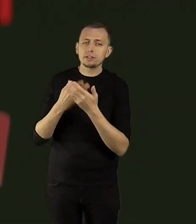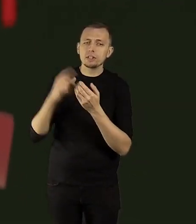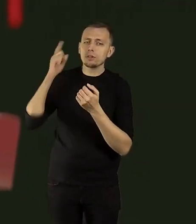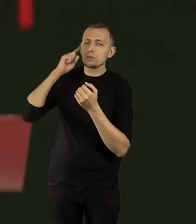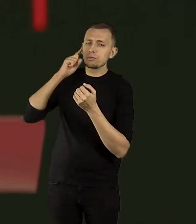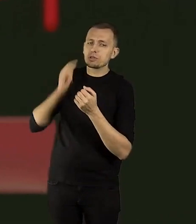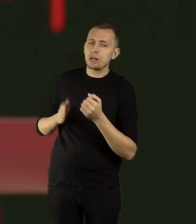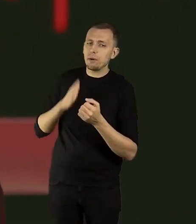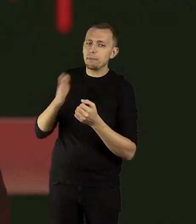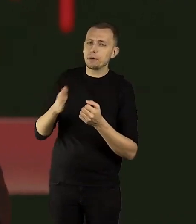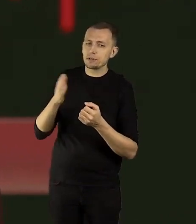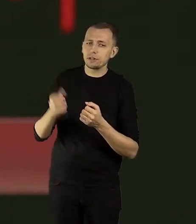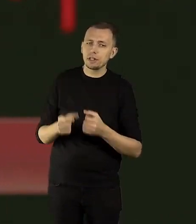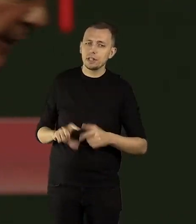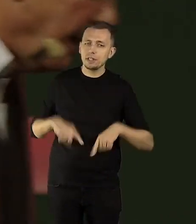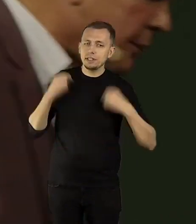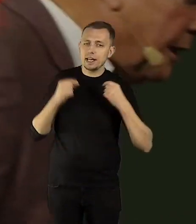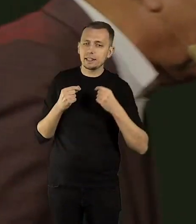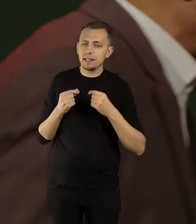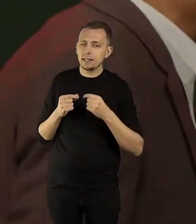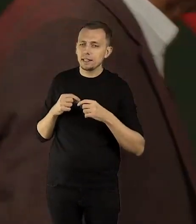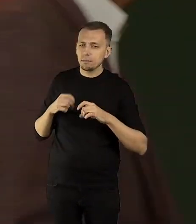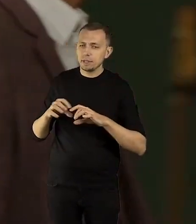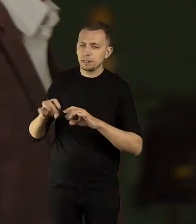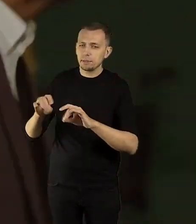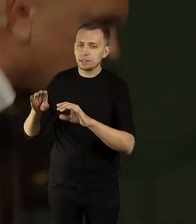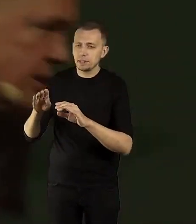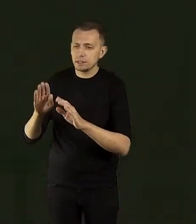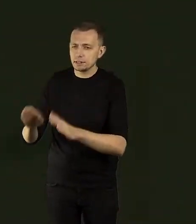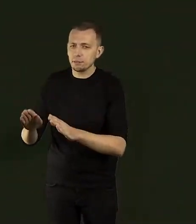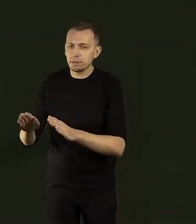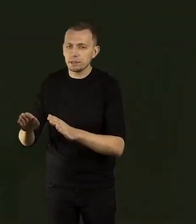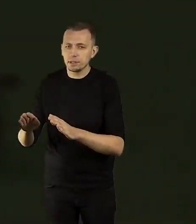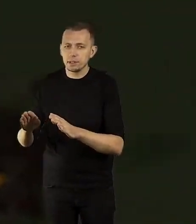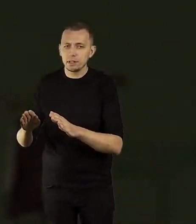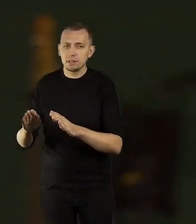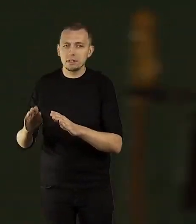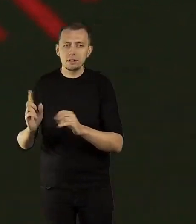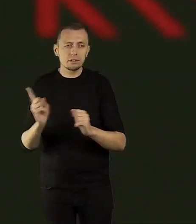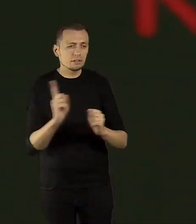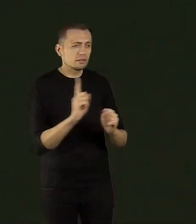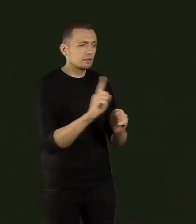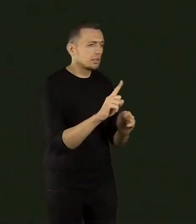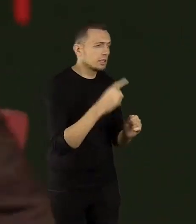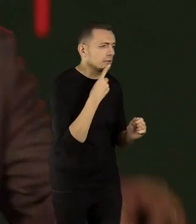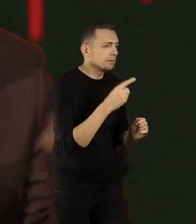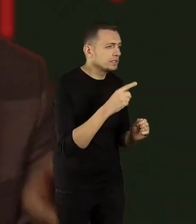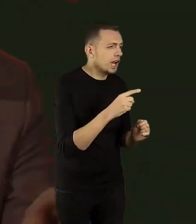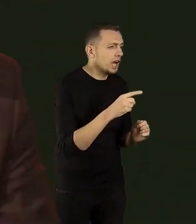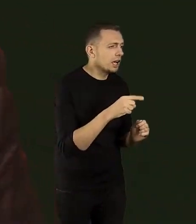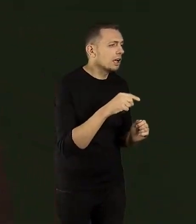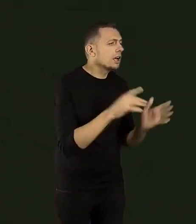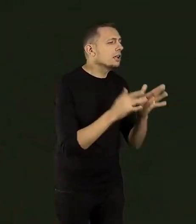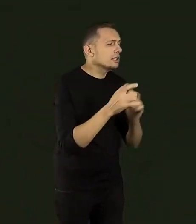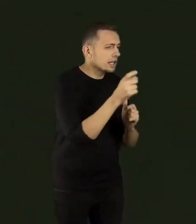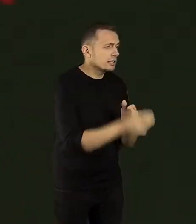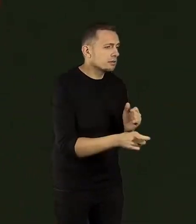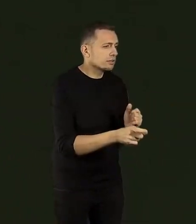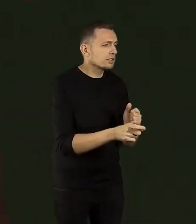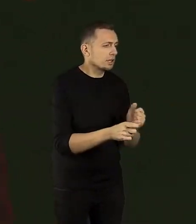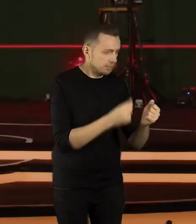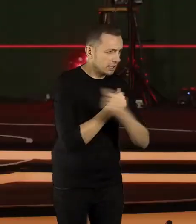kobieta się zatrzymuje, podbiega do niego i mówi: Jezus Cię kocha. I pobiegła dalej. I to był moment jego